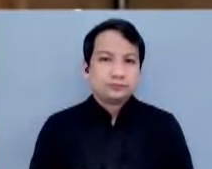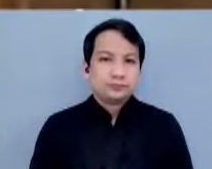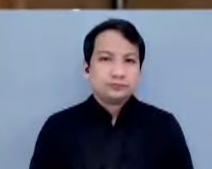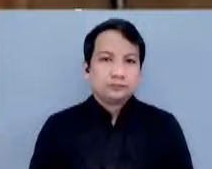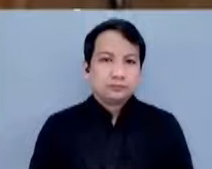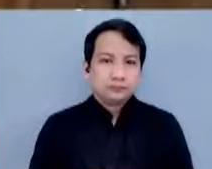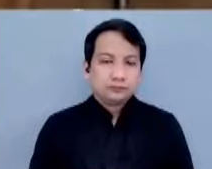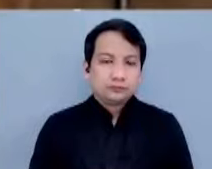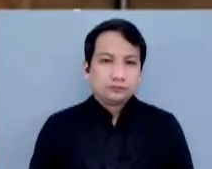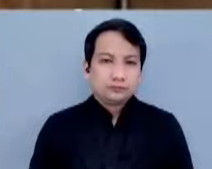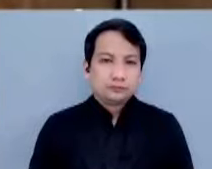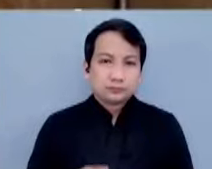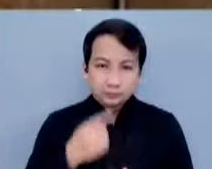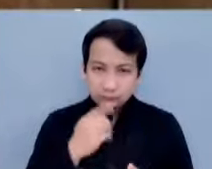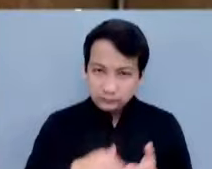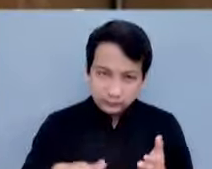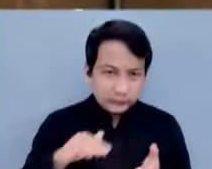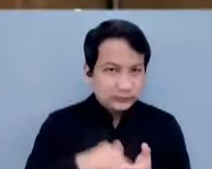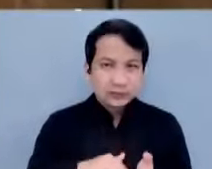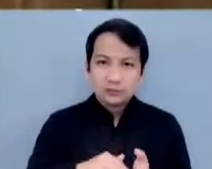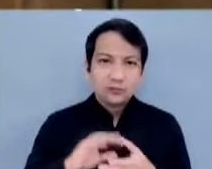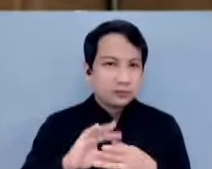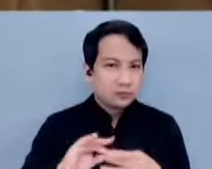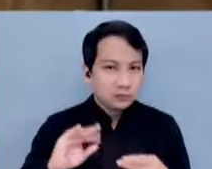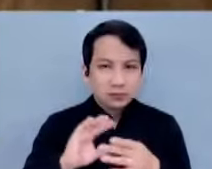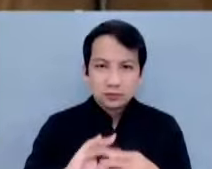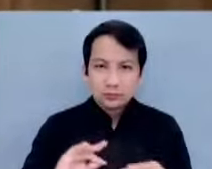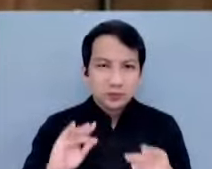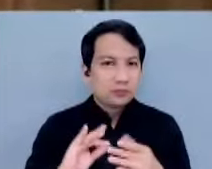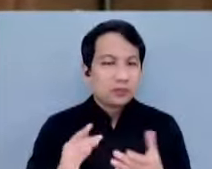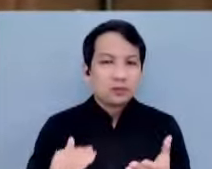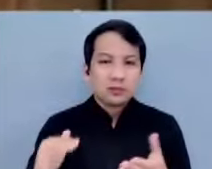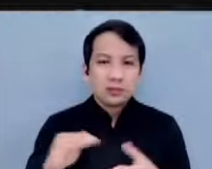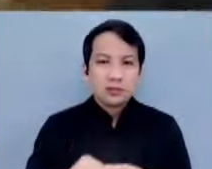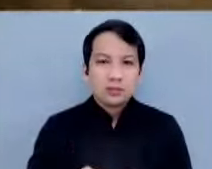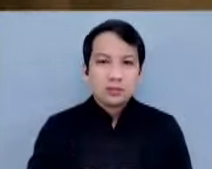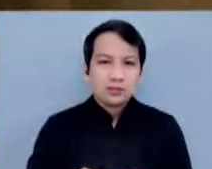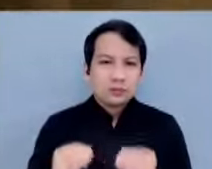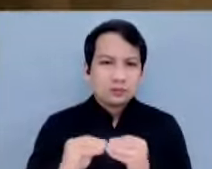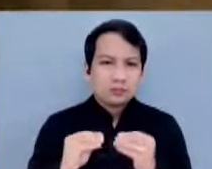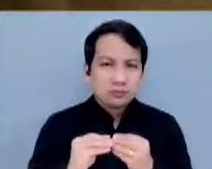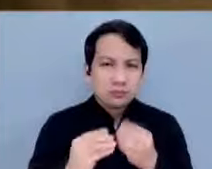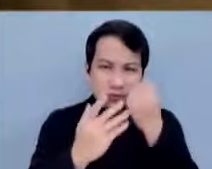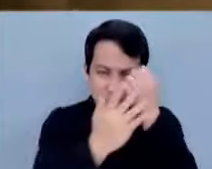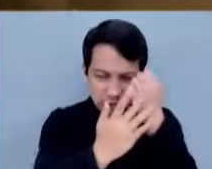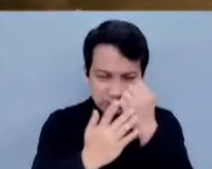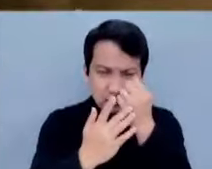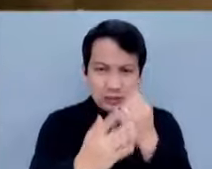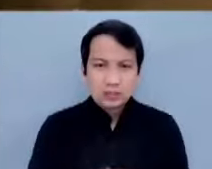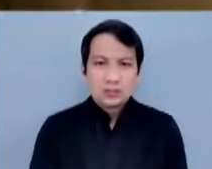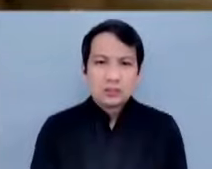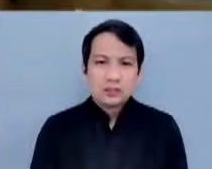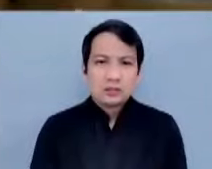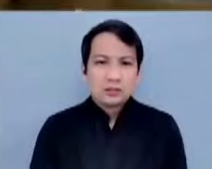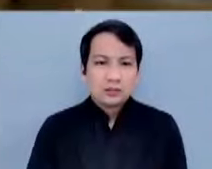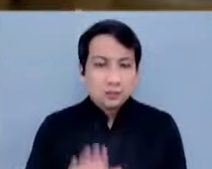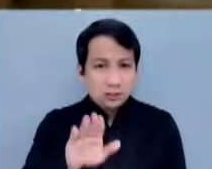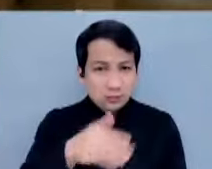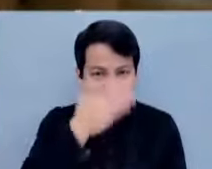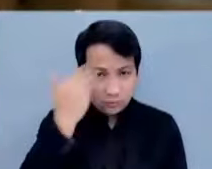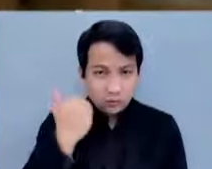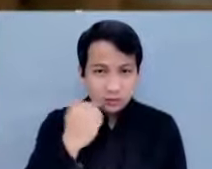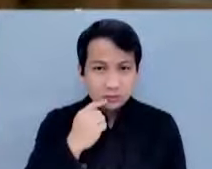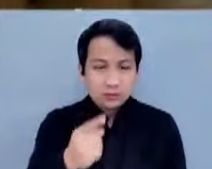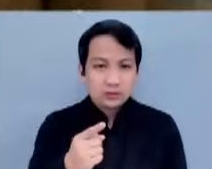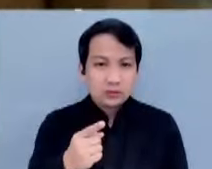reenact again. Ikukwento ko na naman and mas trauma pa. Have we forgotten to be kind?